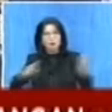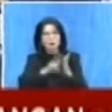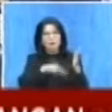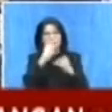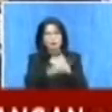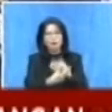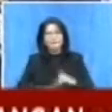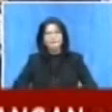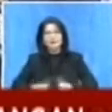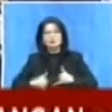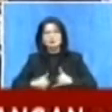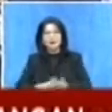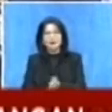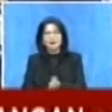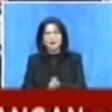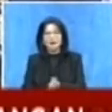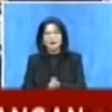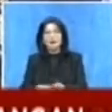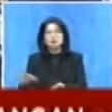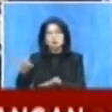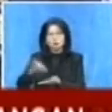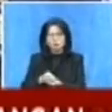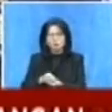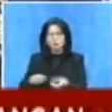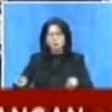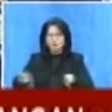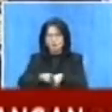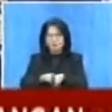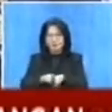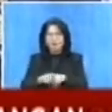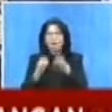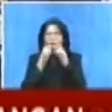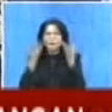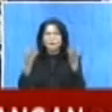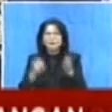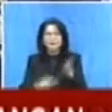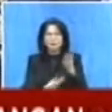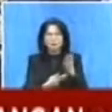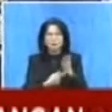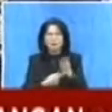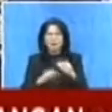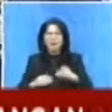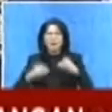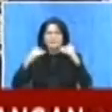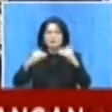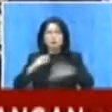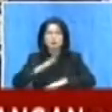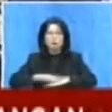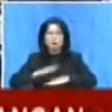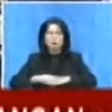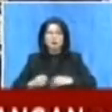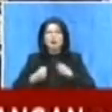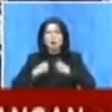beasiswa, adopsi teknologi informasi dan komunikasi, pemajuan kebudayaan,